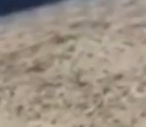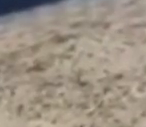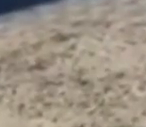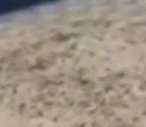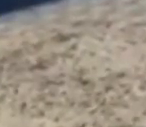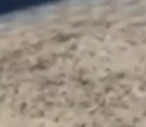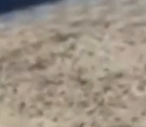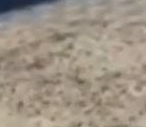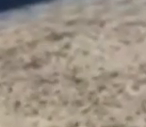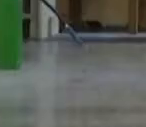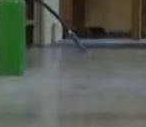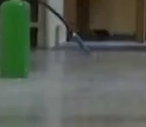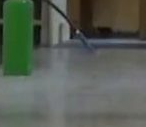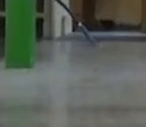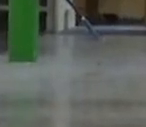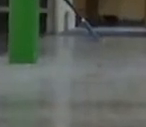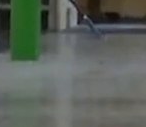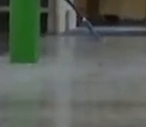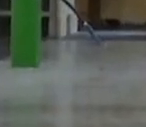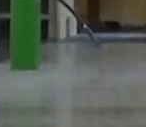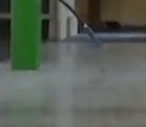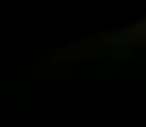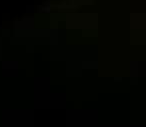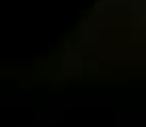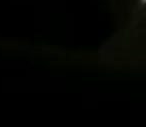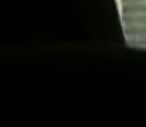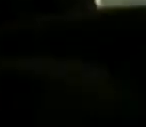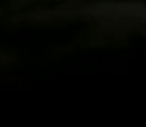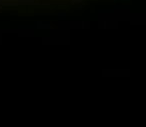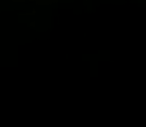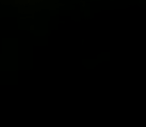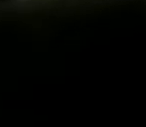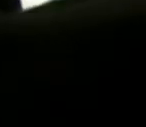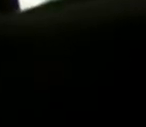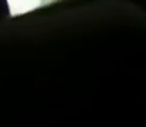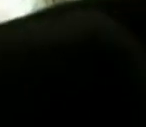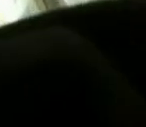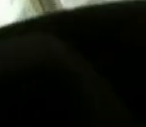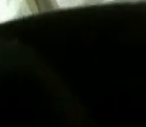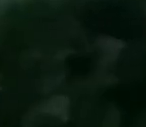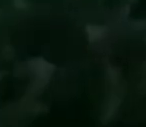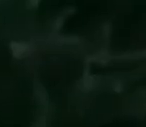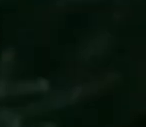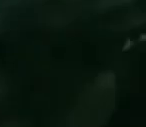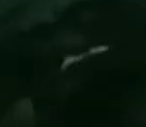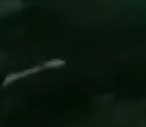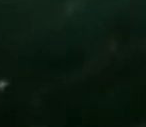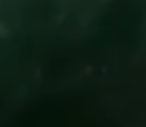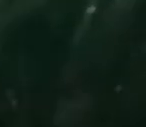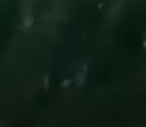אחרת משנה את הכללים שגם הילדים יוכלו לראות